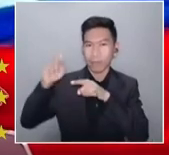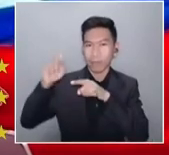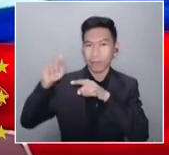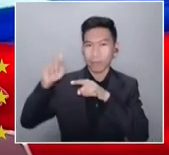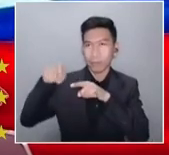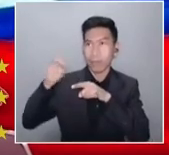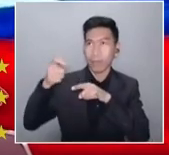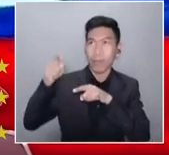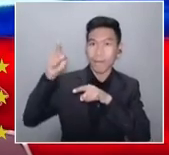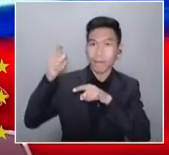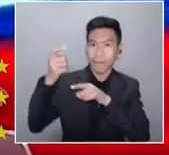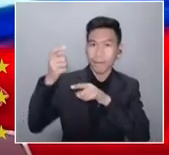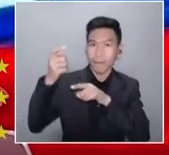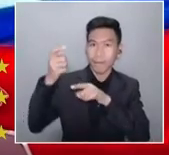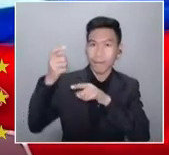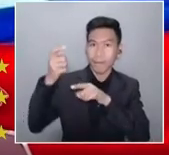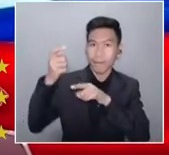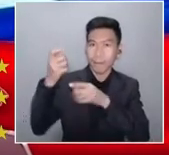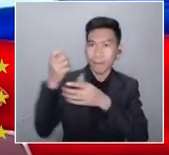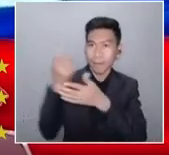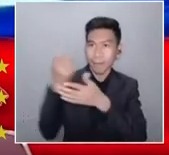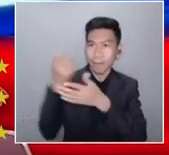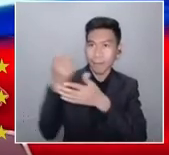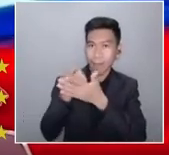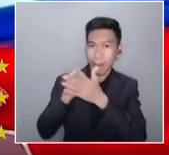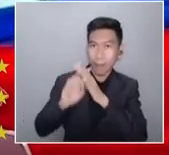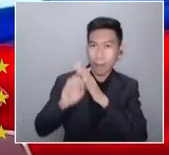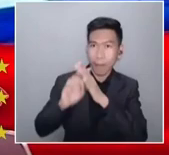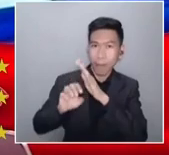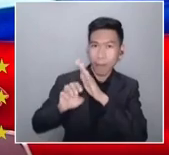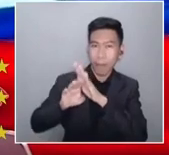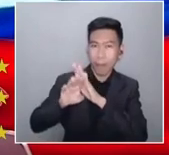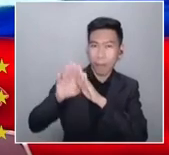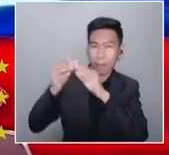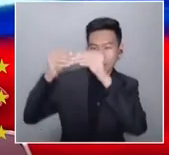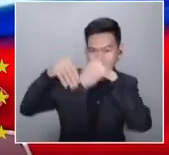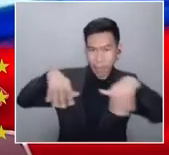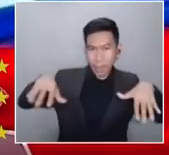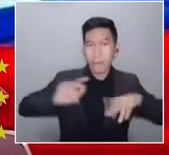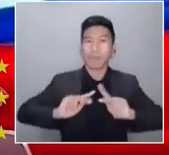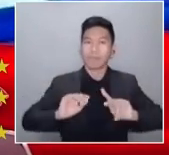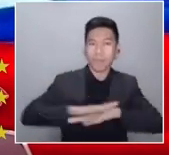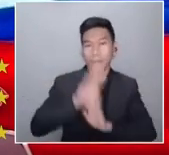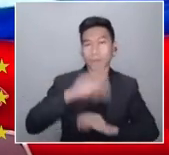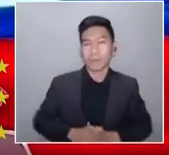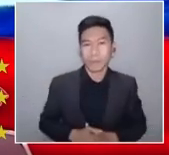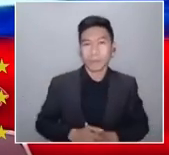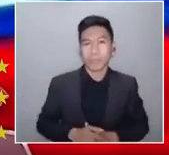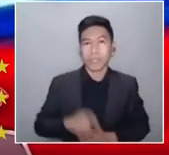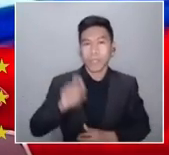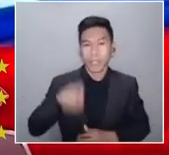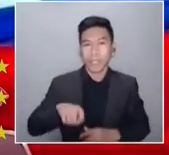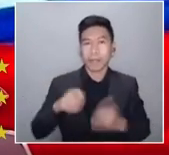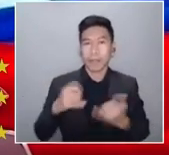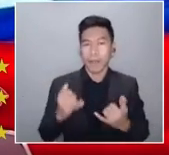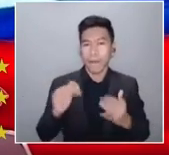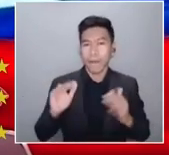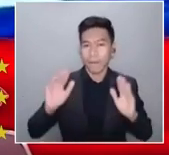terms of benefits, no? Anuman ang public policy. Kailangan po embrace natin ngayon ang tinatawag